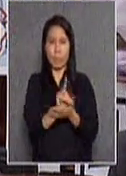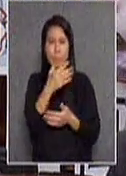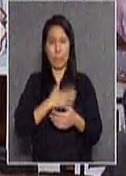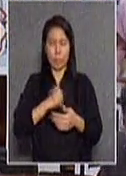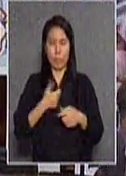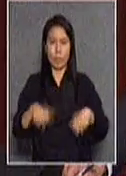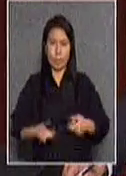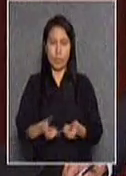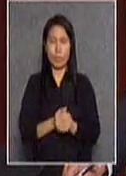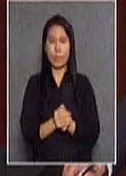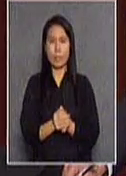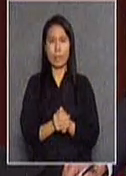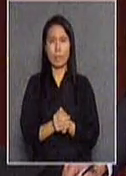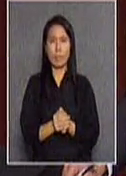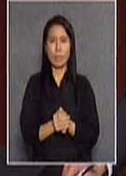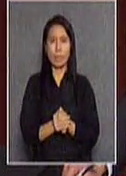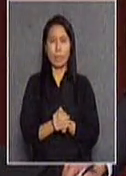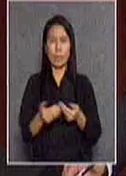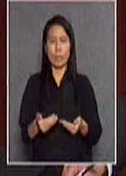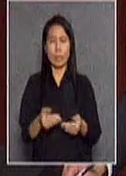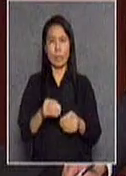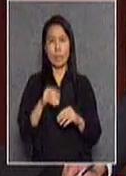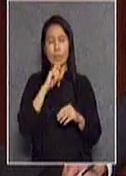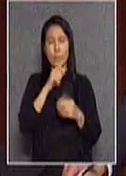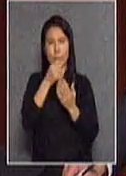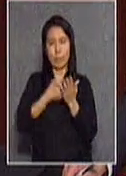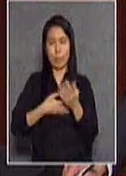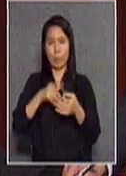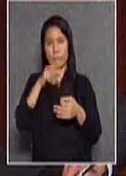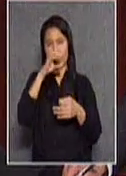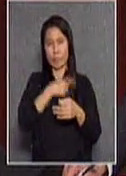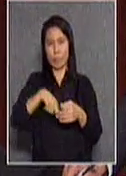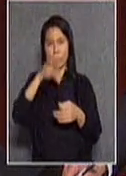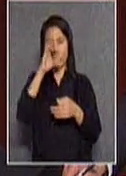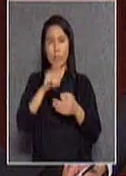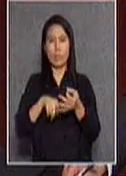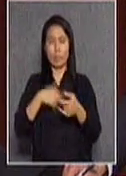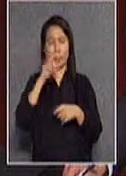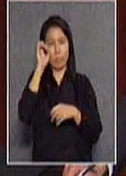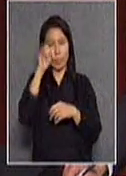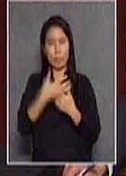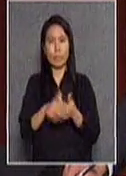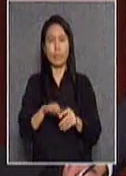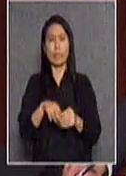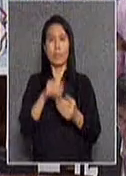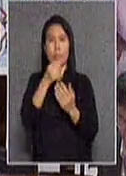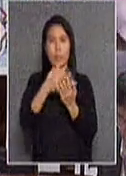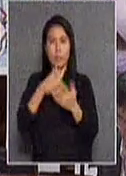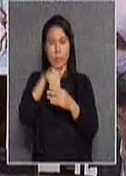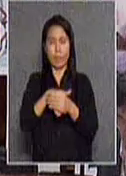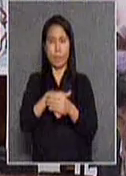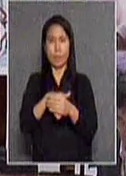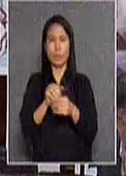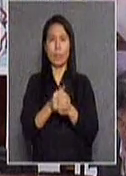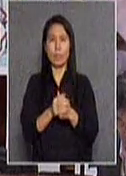支。 現在各位提出的待決議題是陳志全議員動議的修正案予以通過，現在付諸表決。陳